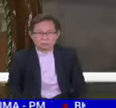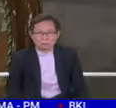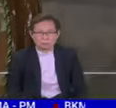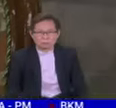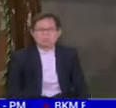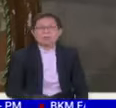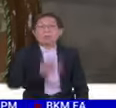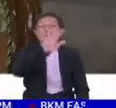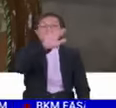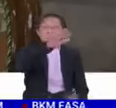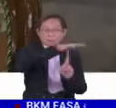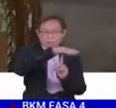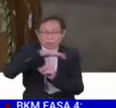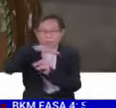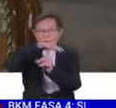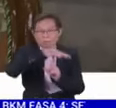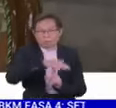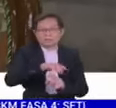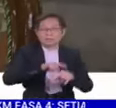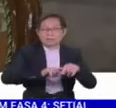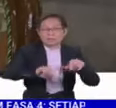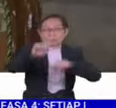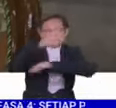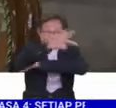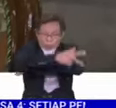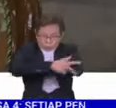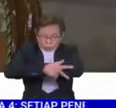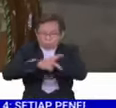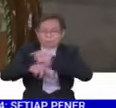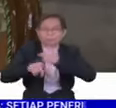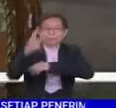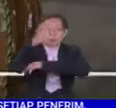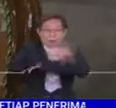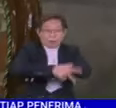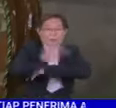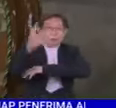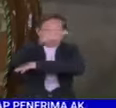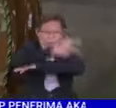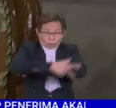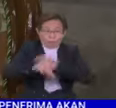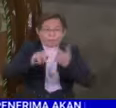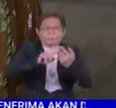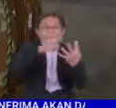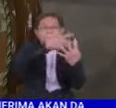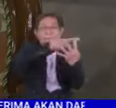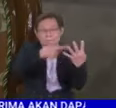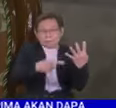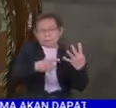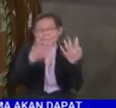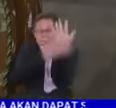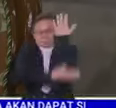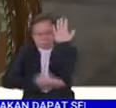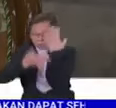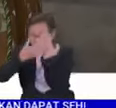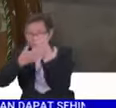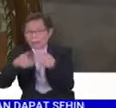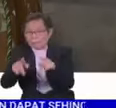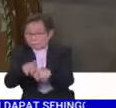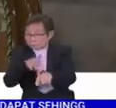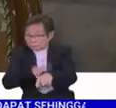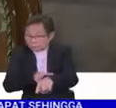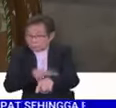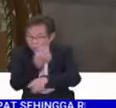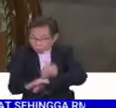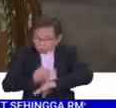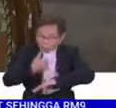Lima pesawat, satu di Borneo dan empat di Semenanjung. Pada masa yang sama, apabila